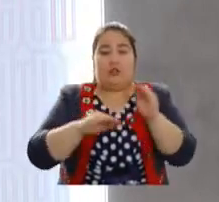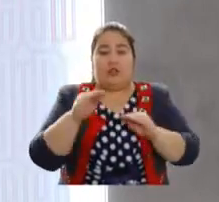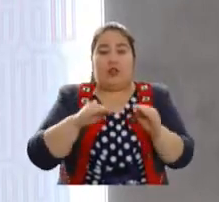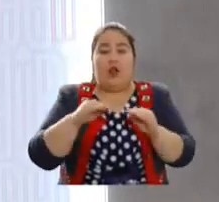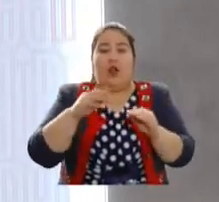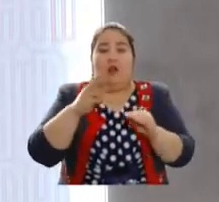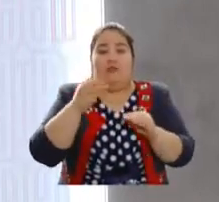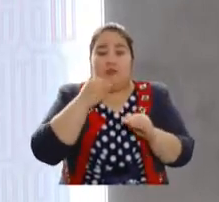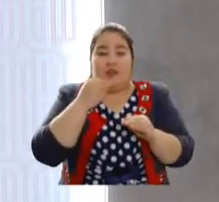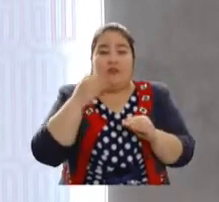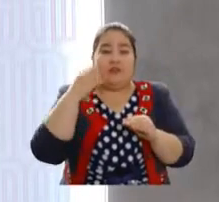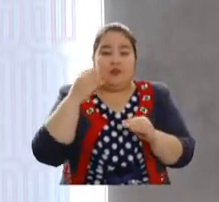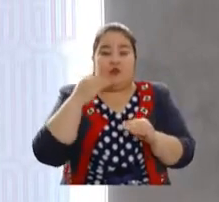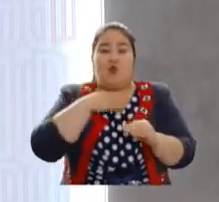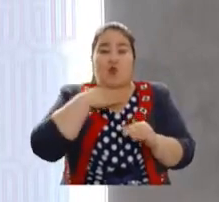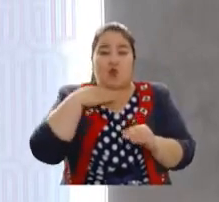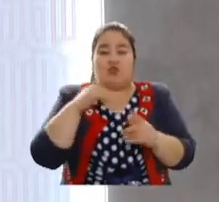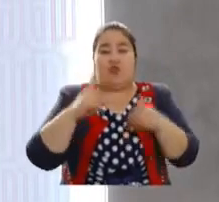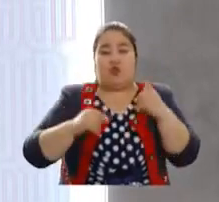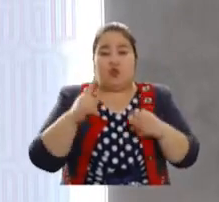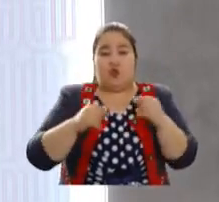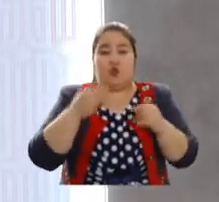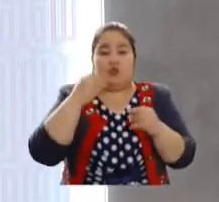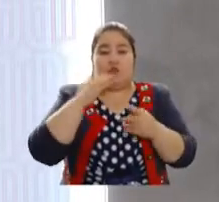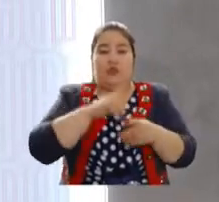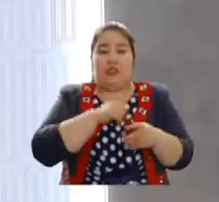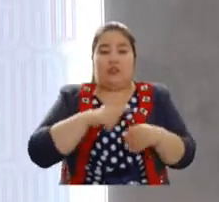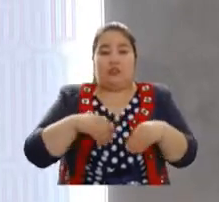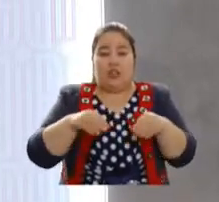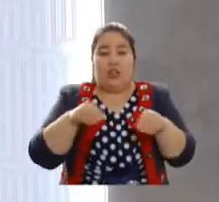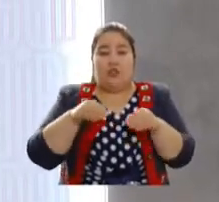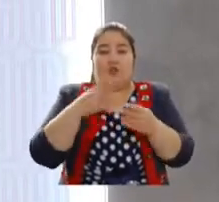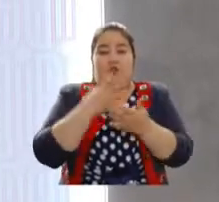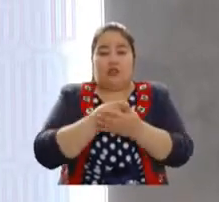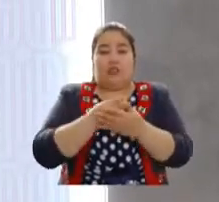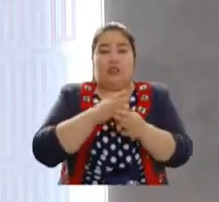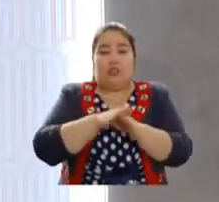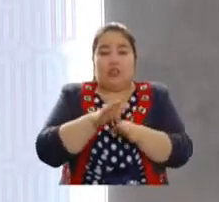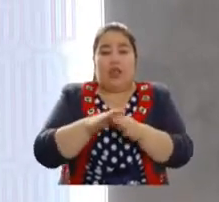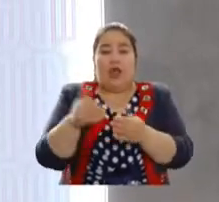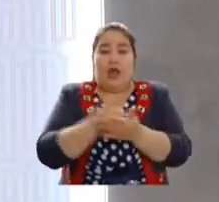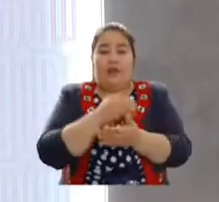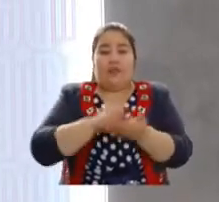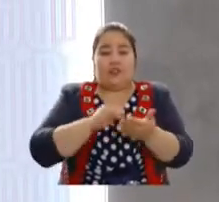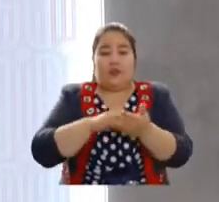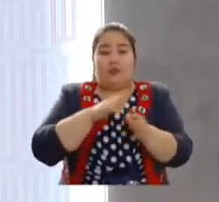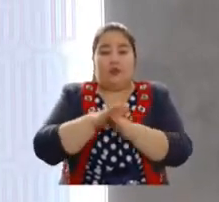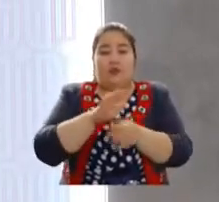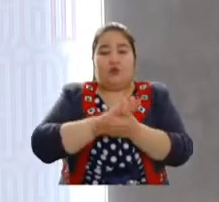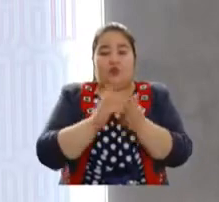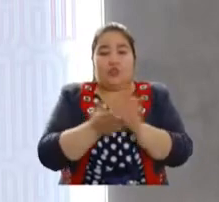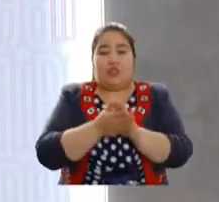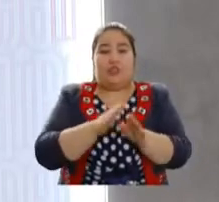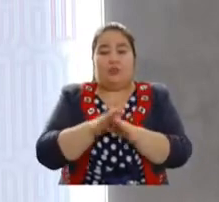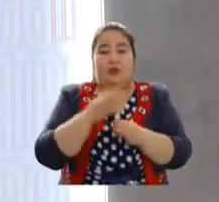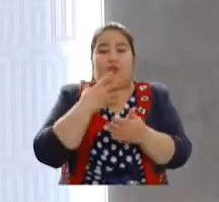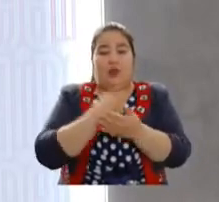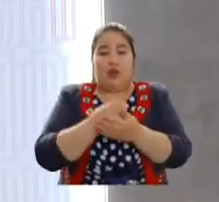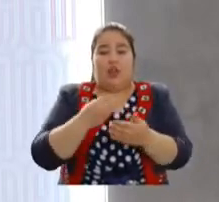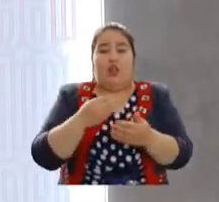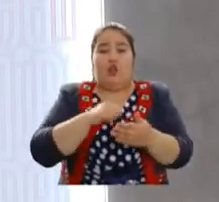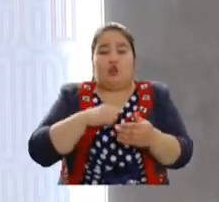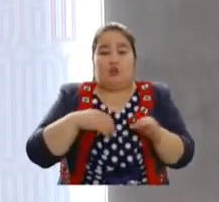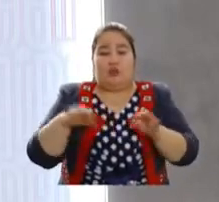Meva, sabzavot, go'sht, sut va boshqa qishloq xo'jaligi oziq-ovqat mahsulotlarini qayta ishlovchi tadbirkorlik